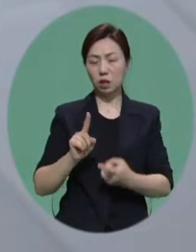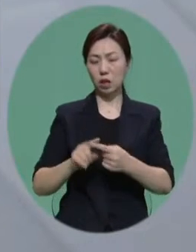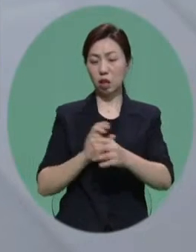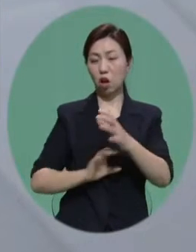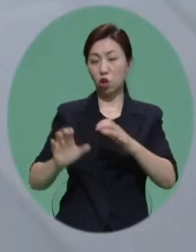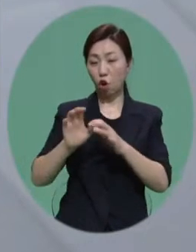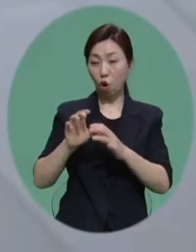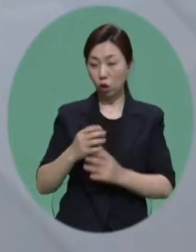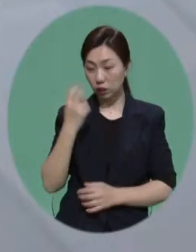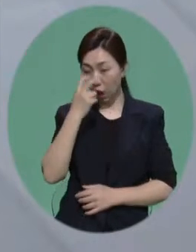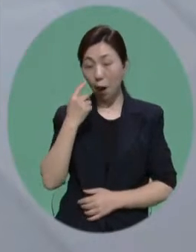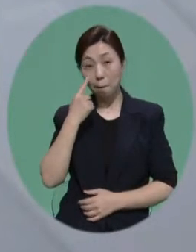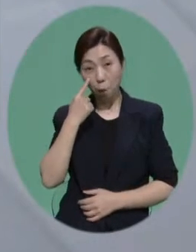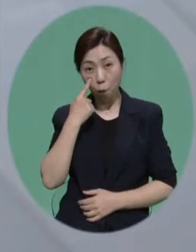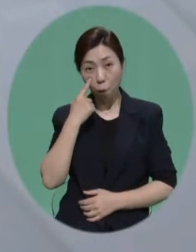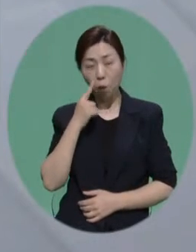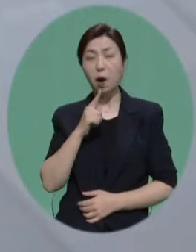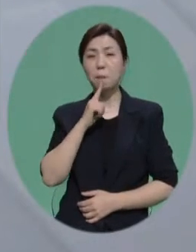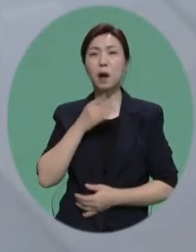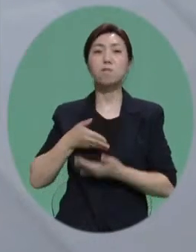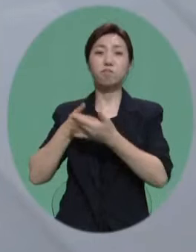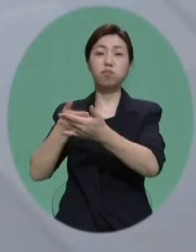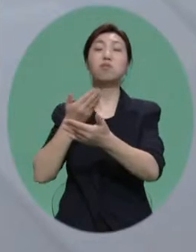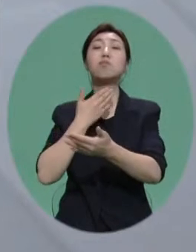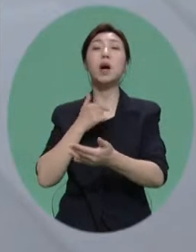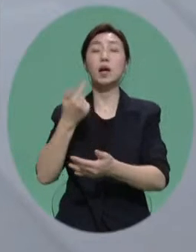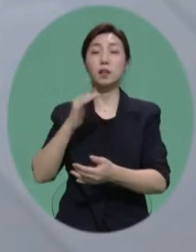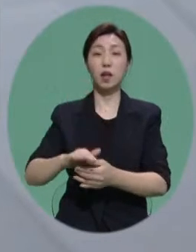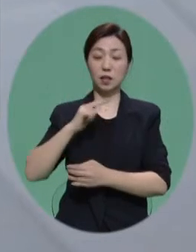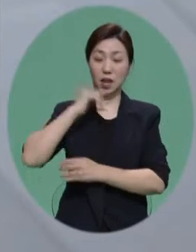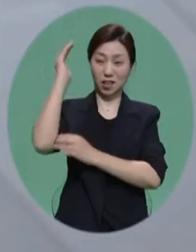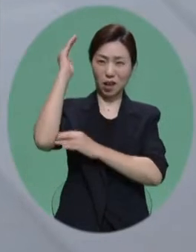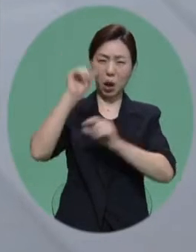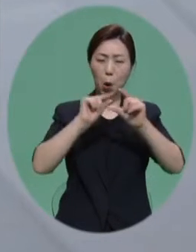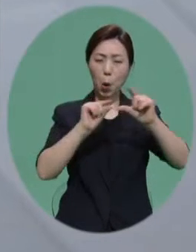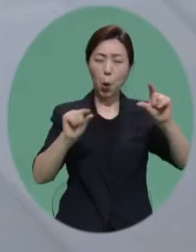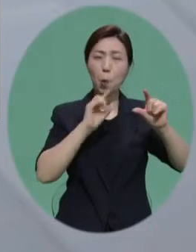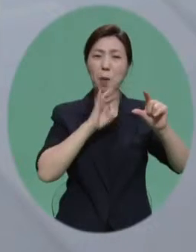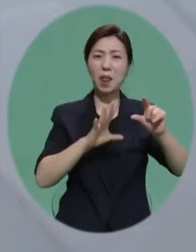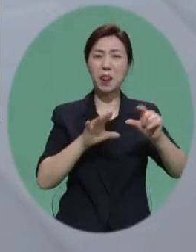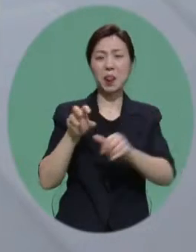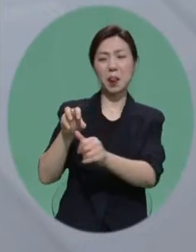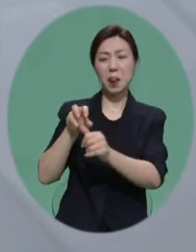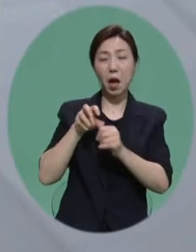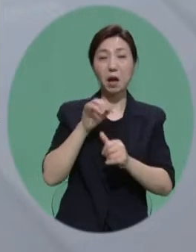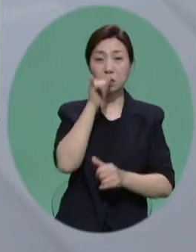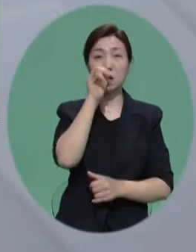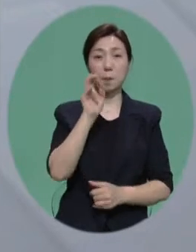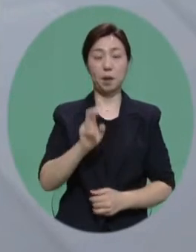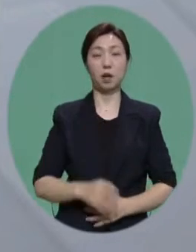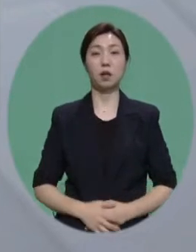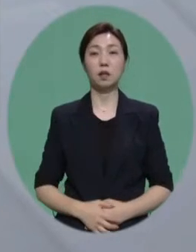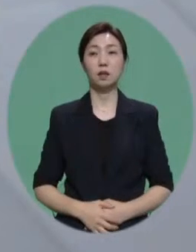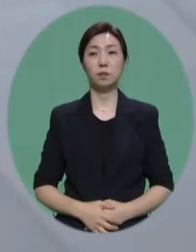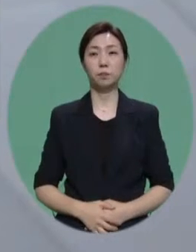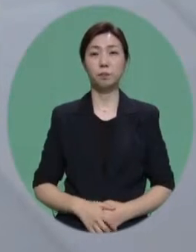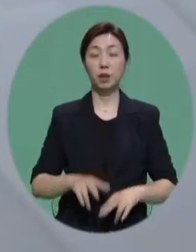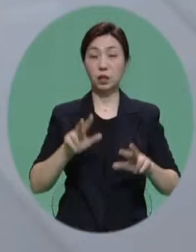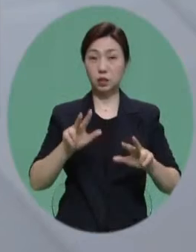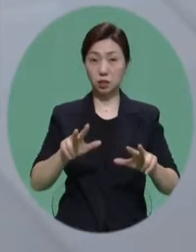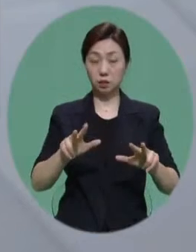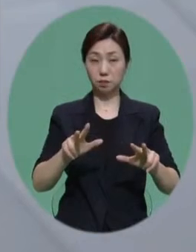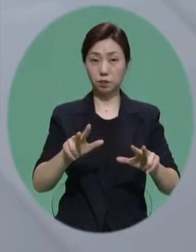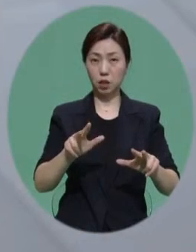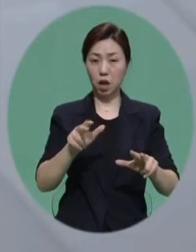말씀 드린 건데 일부만이 따신 거구요 그리고 2중대 저의 처벌 법 이라는 것도 지금 2분 성 요건을